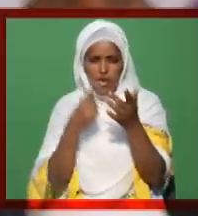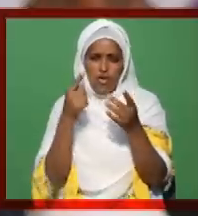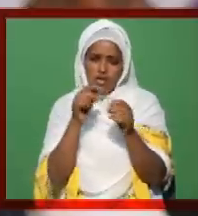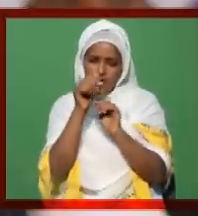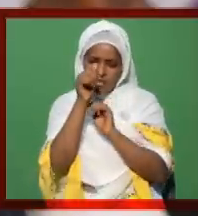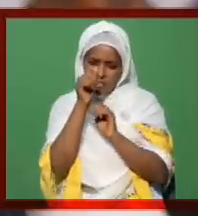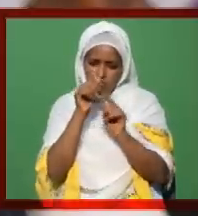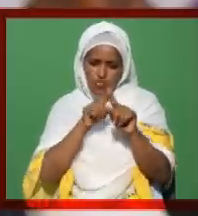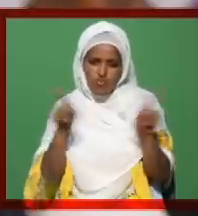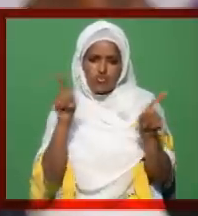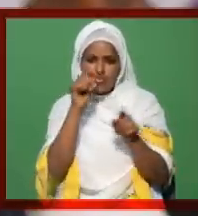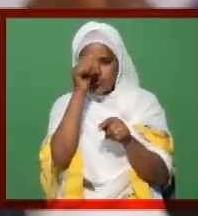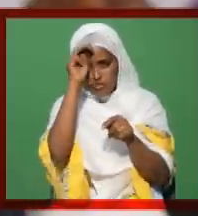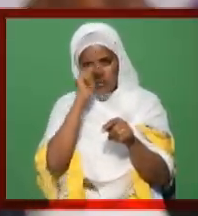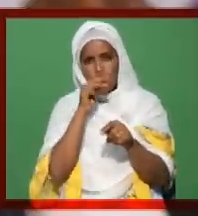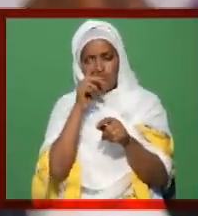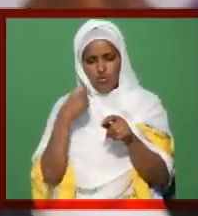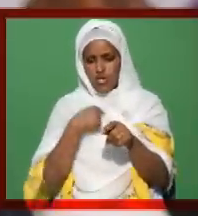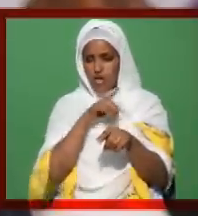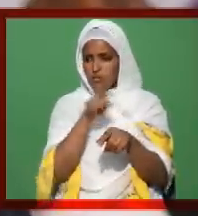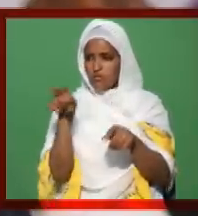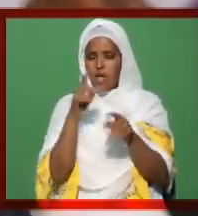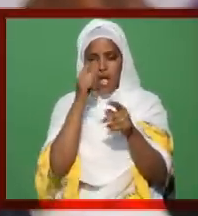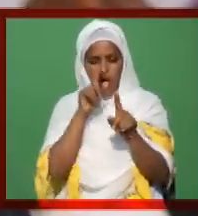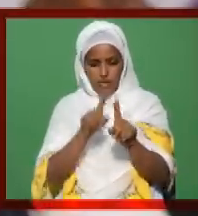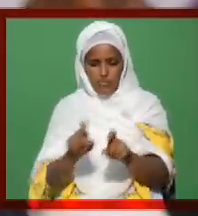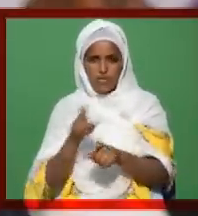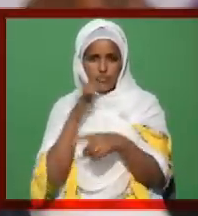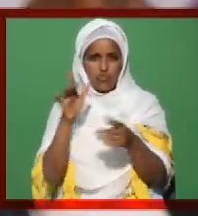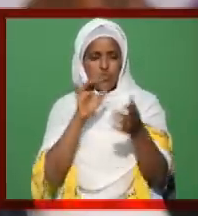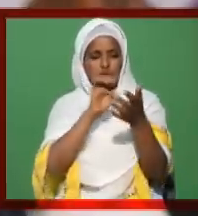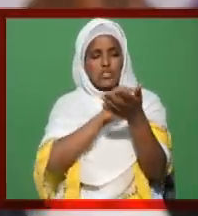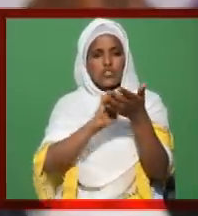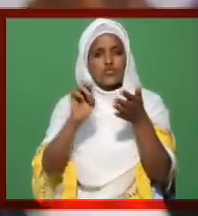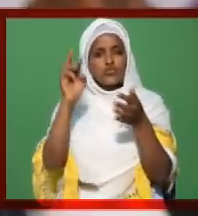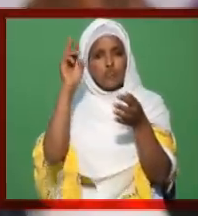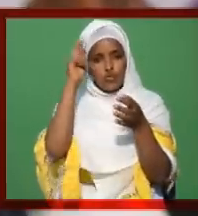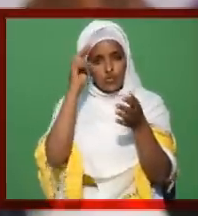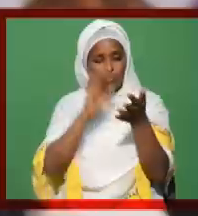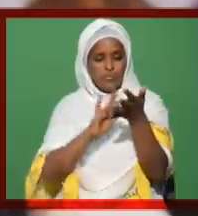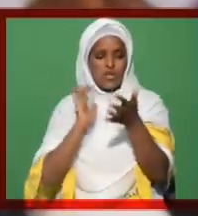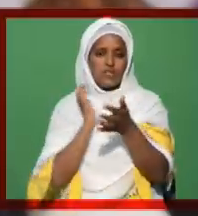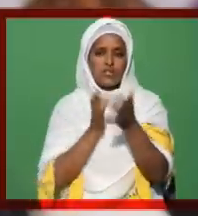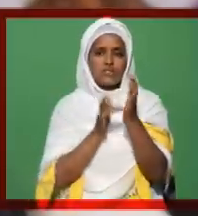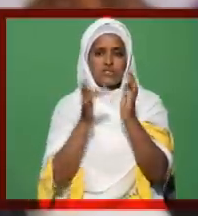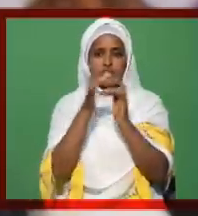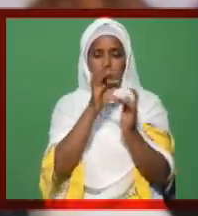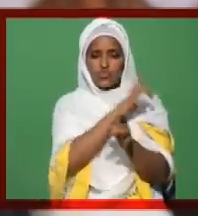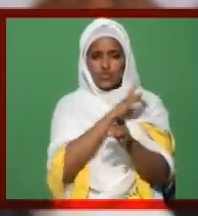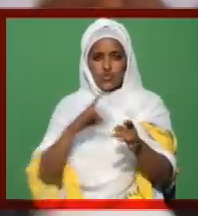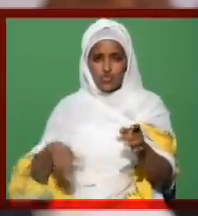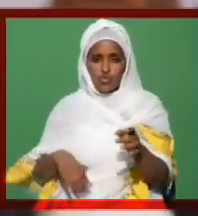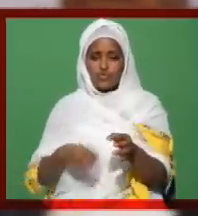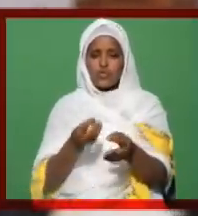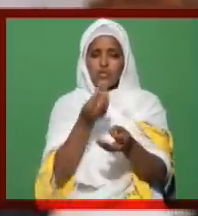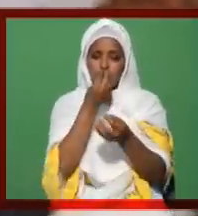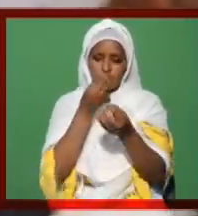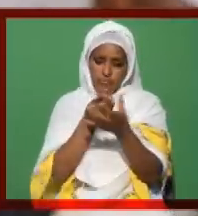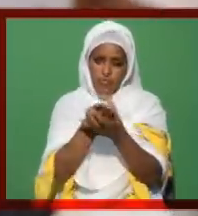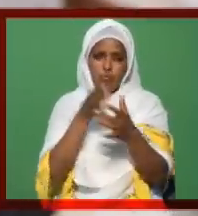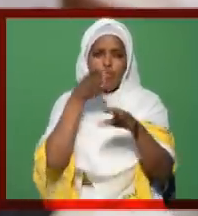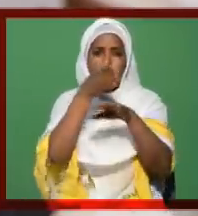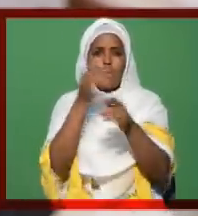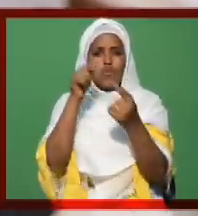ነው አንተና እኔ ልንመረምረውም አንችልም ቅዱስ ጴጥሮስ መድኃኒታችን ኢየሱስ ክርስቶስ ህብስት ካበላቸው በኋላ